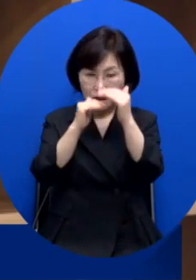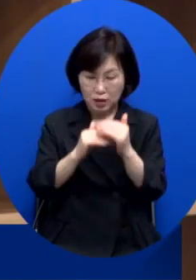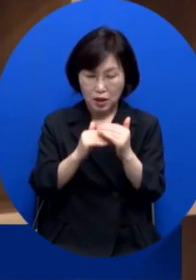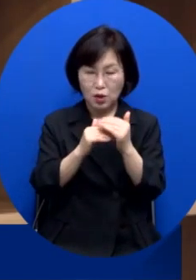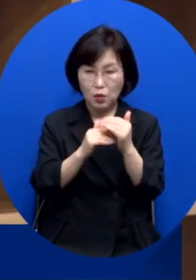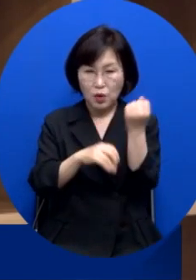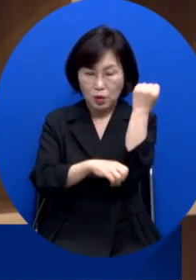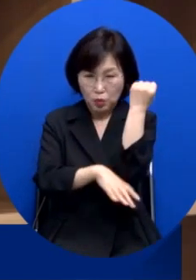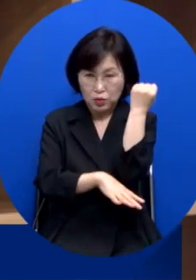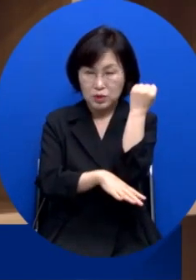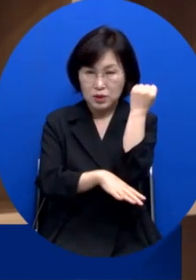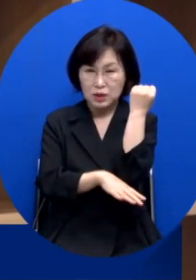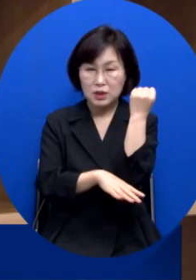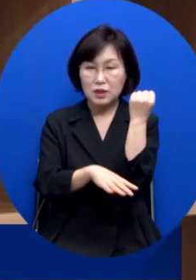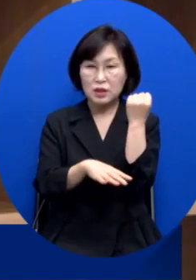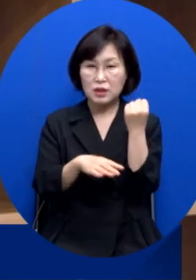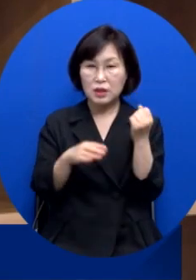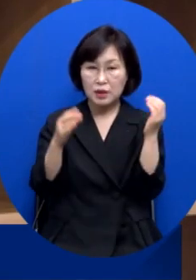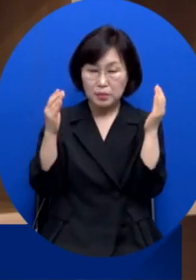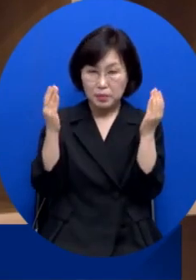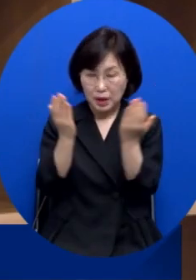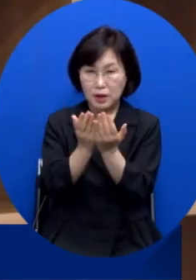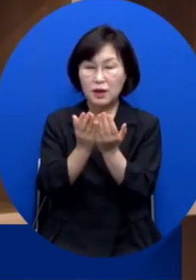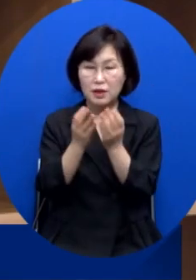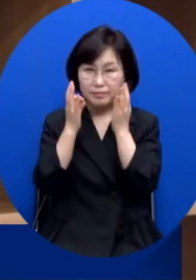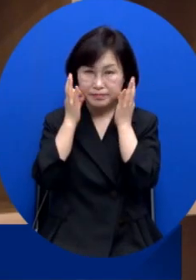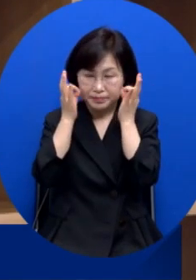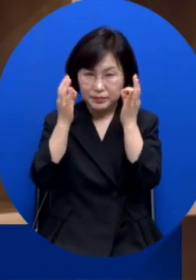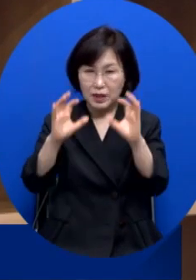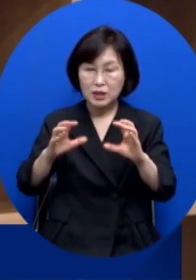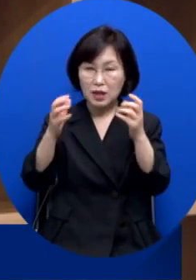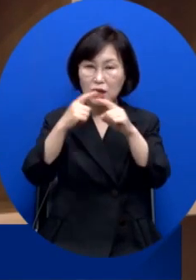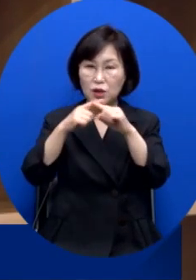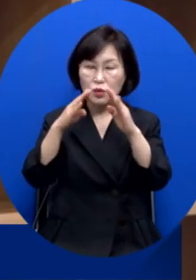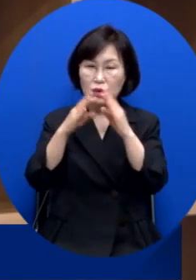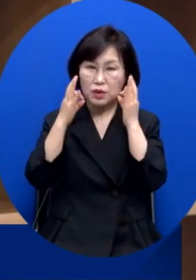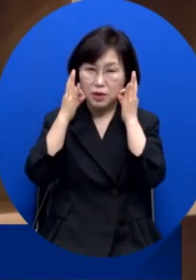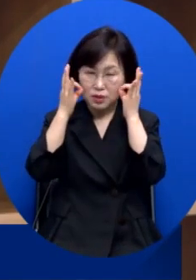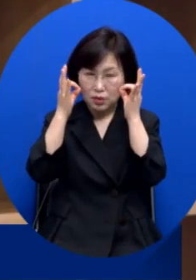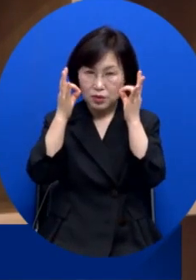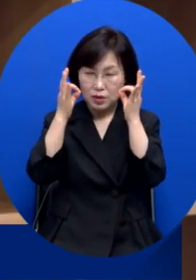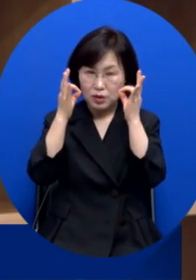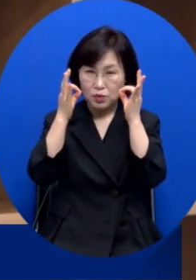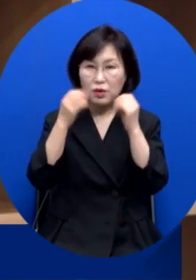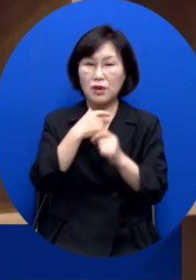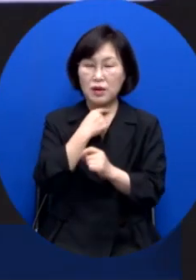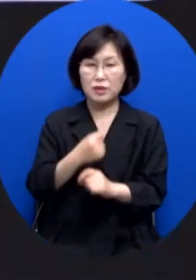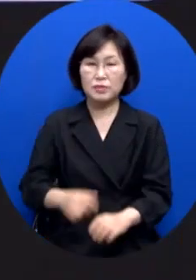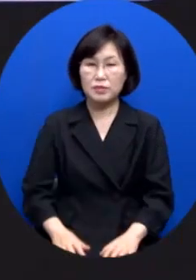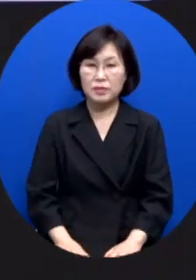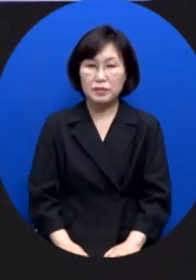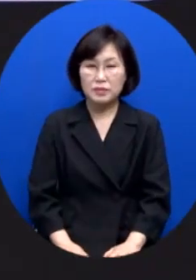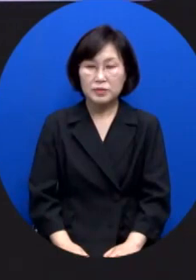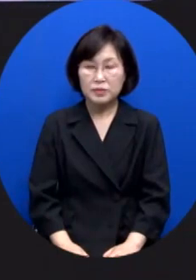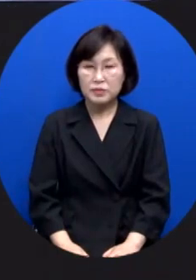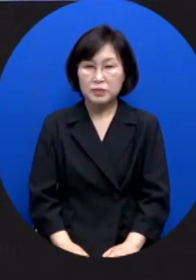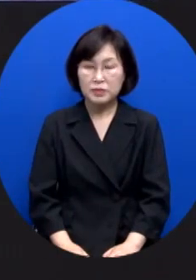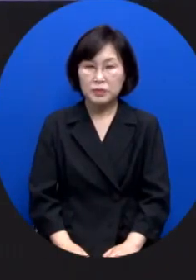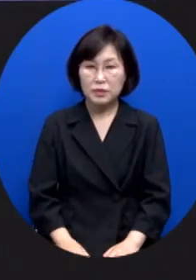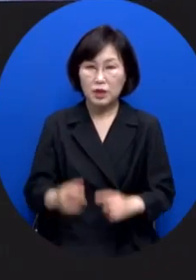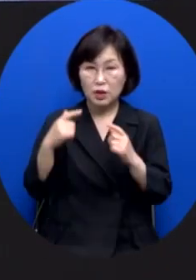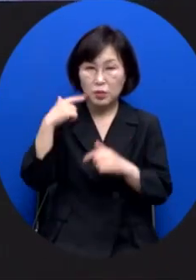본질을 찾아가도록 최선을 다하고요. 한국교회와 또 세계교회 최선을 다해서 이바지하도록 노력하겠습니다. 이어